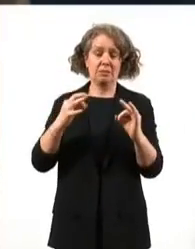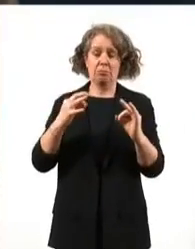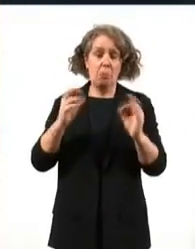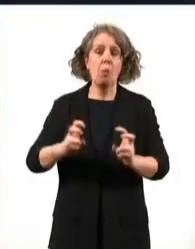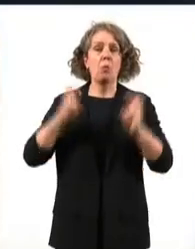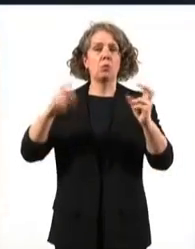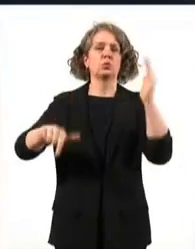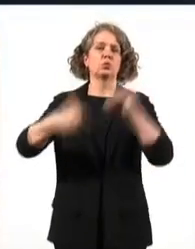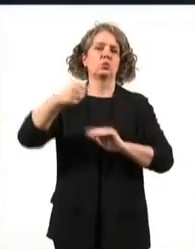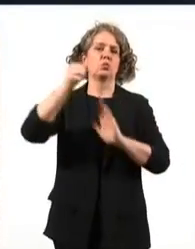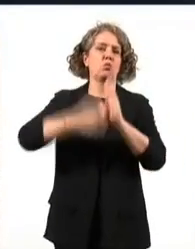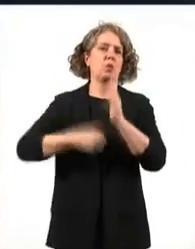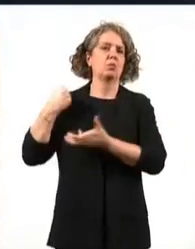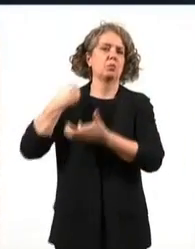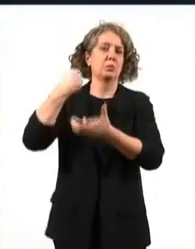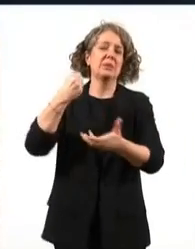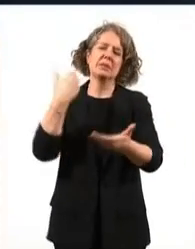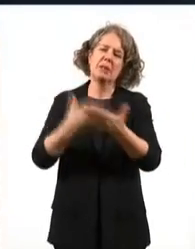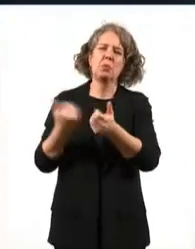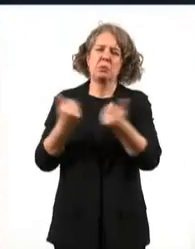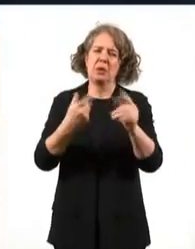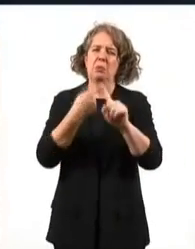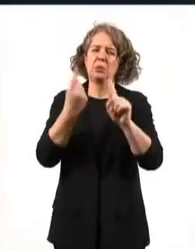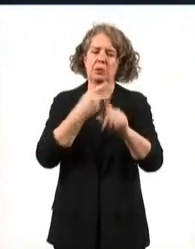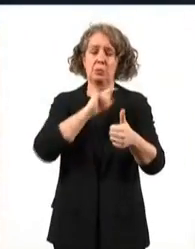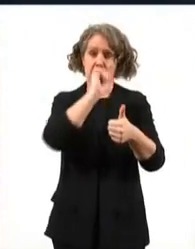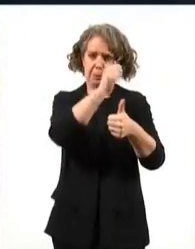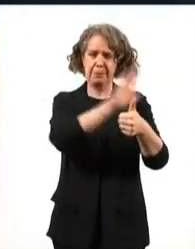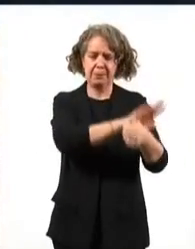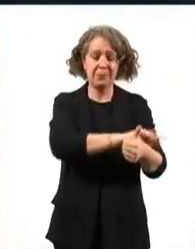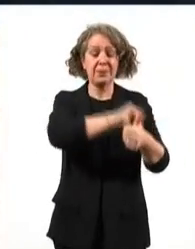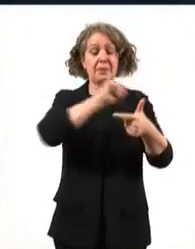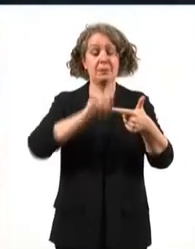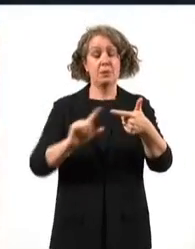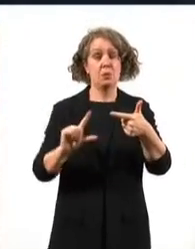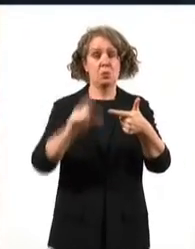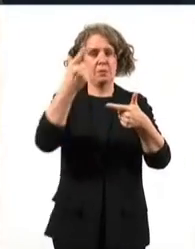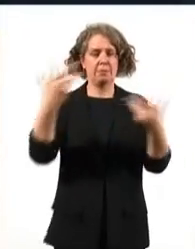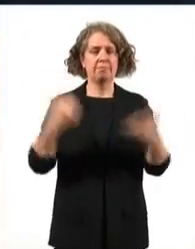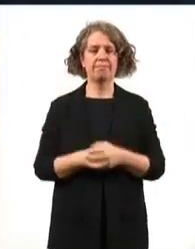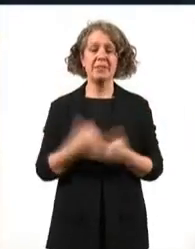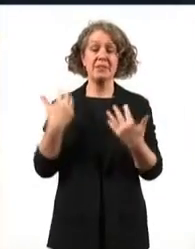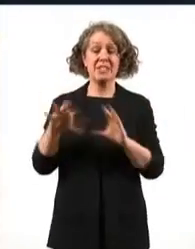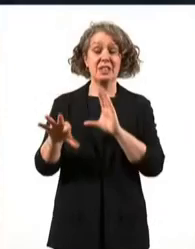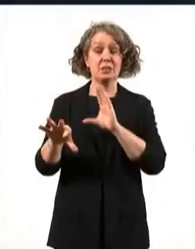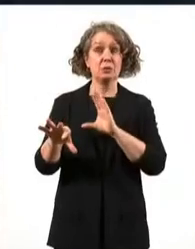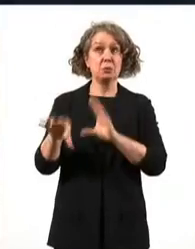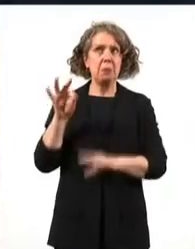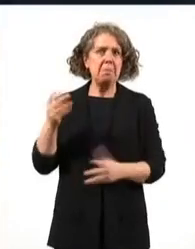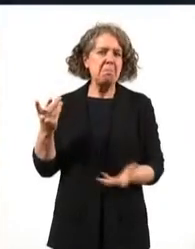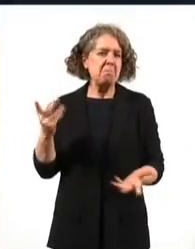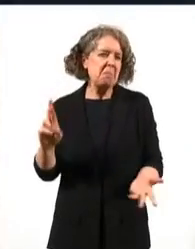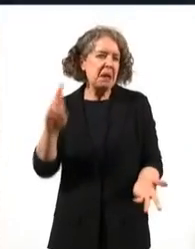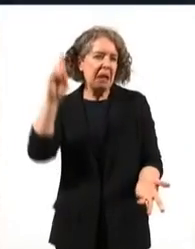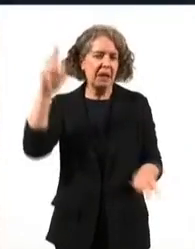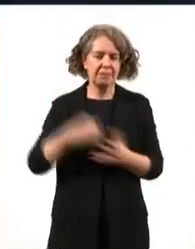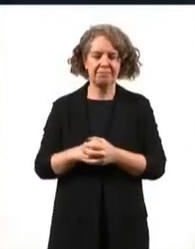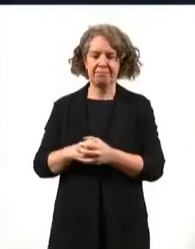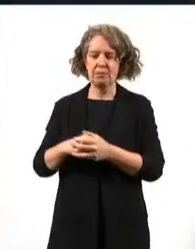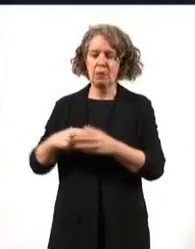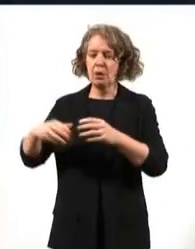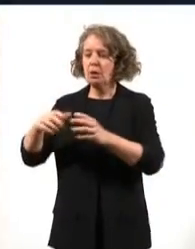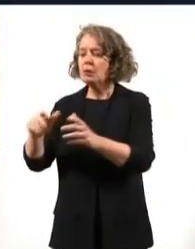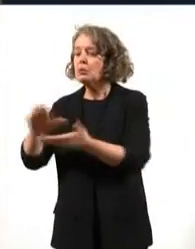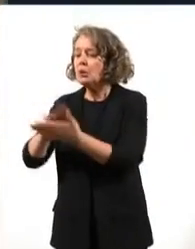proposition qui est importante. Le deuxième enjeu, on a fait le choix, qui est peu commun, de se soutenir entre